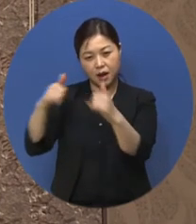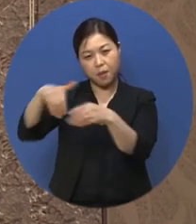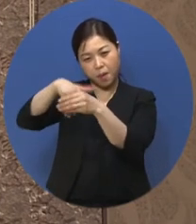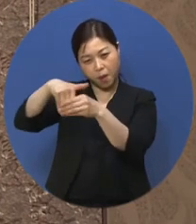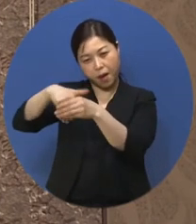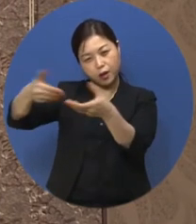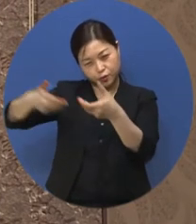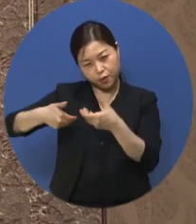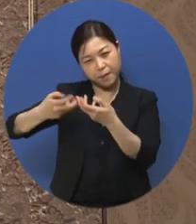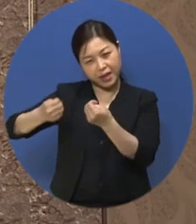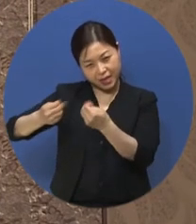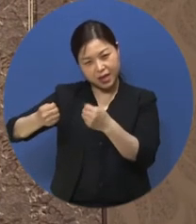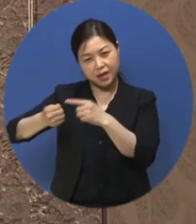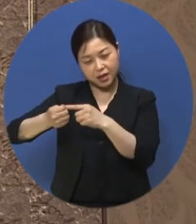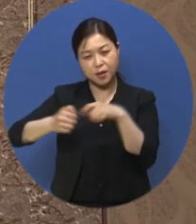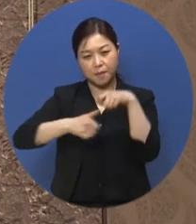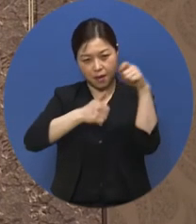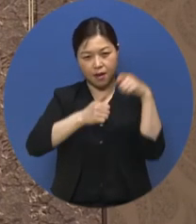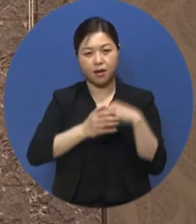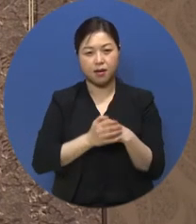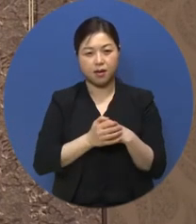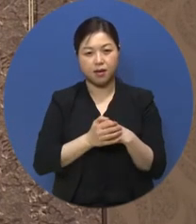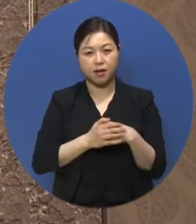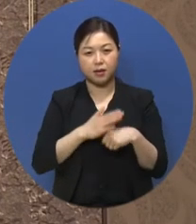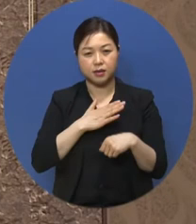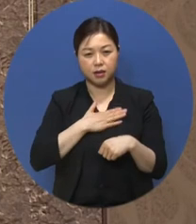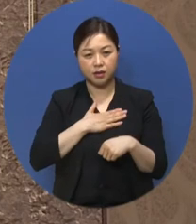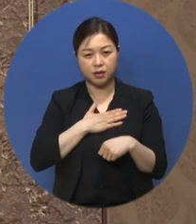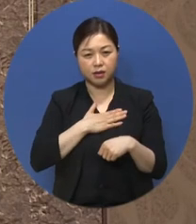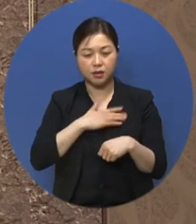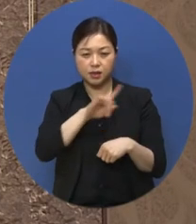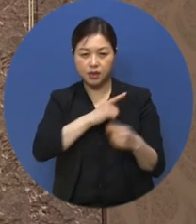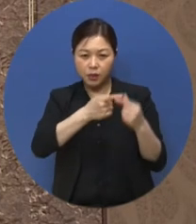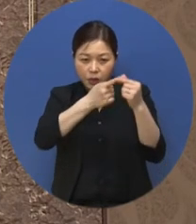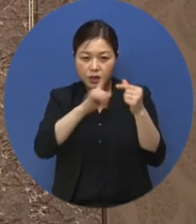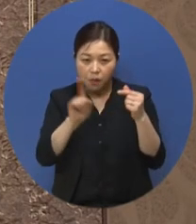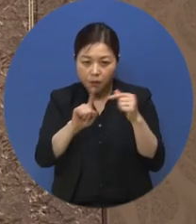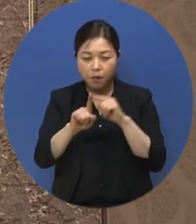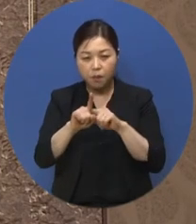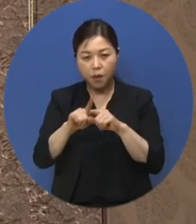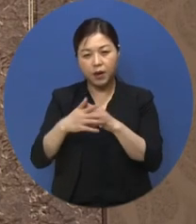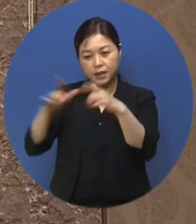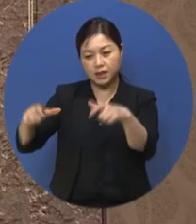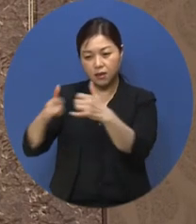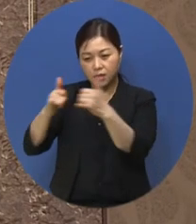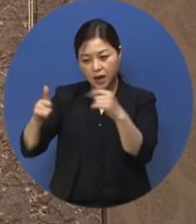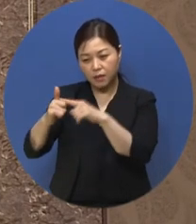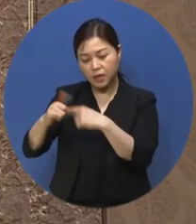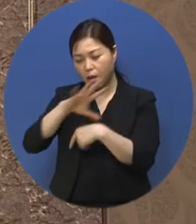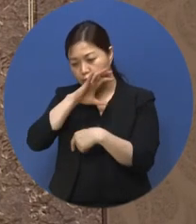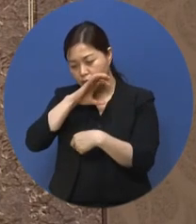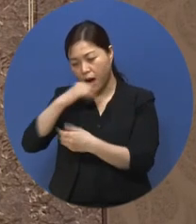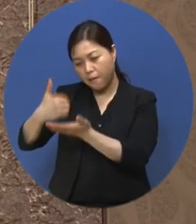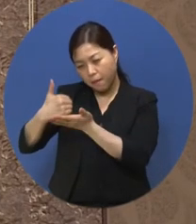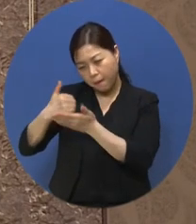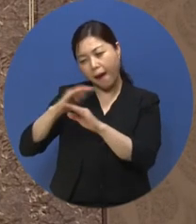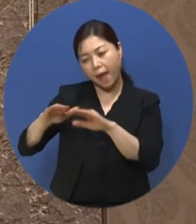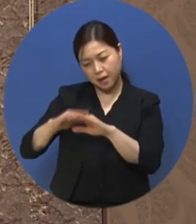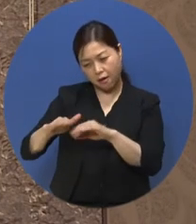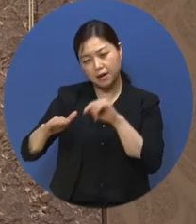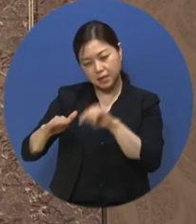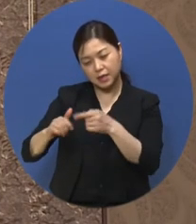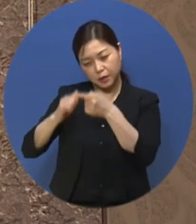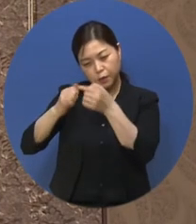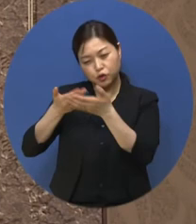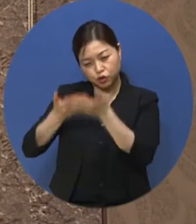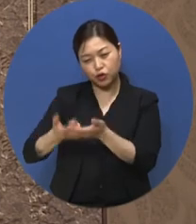그래서 이제 우선이 저는 우선이 민원 해결이라고 생각을 합니다. 아. 그 지역 구의원할 때는 그래서 그 민원인이면